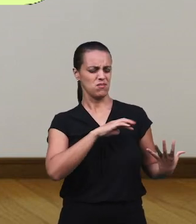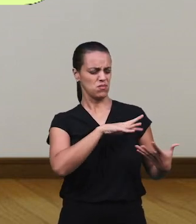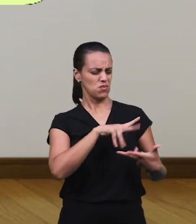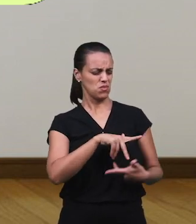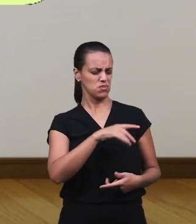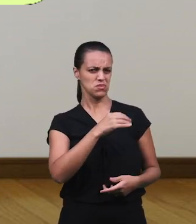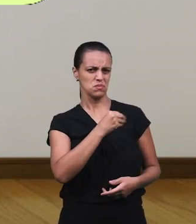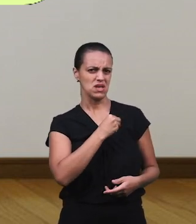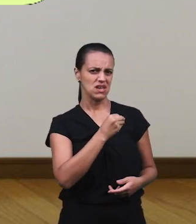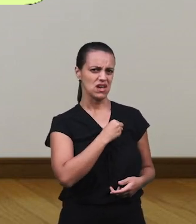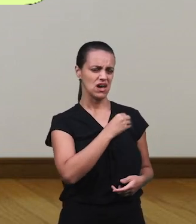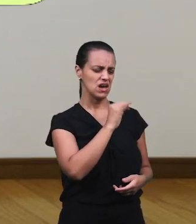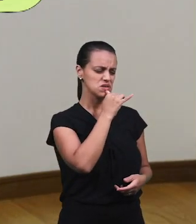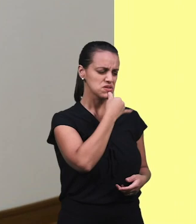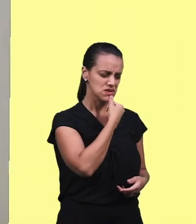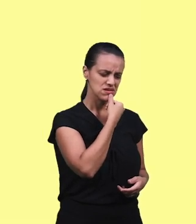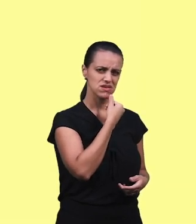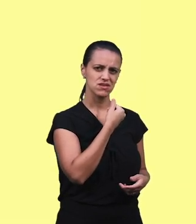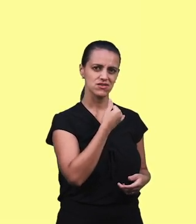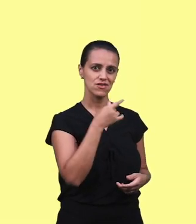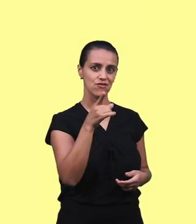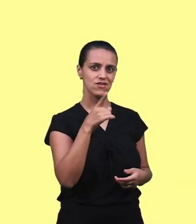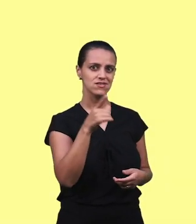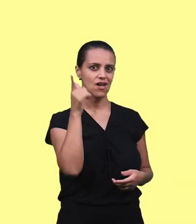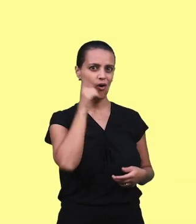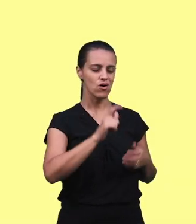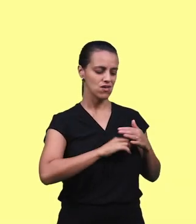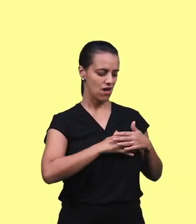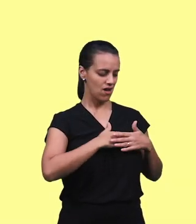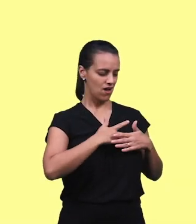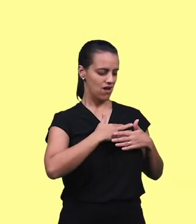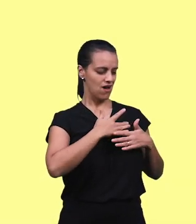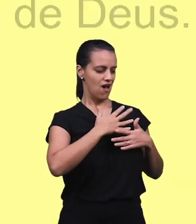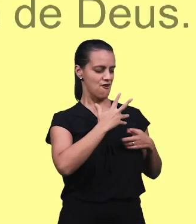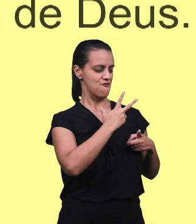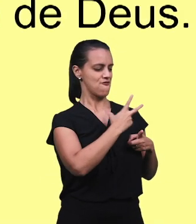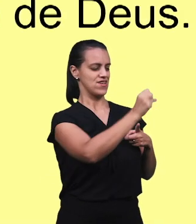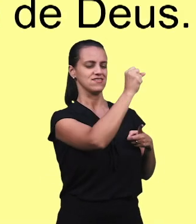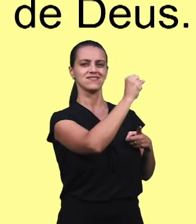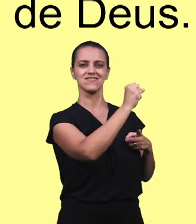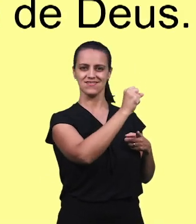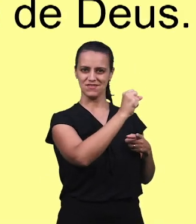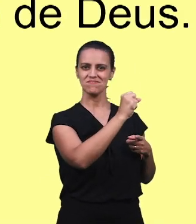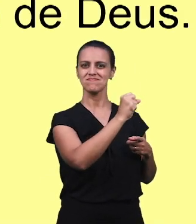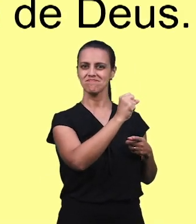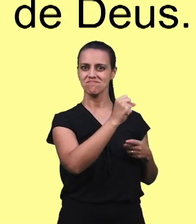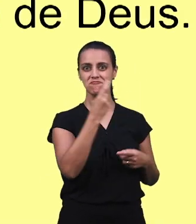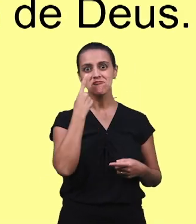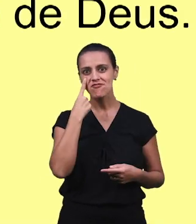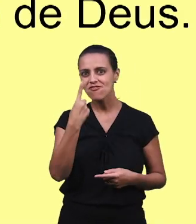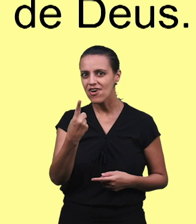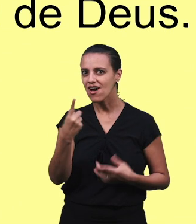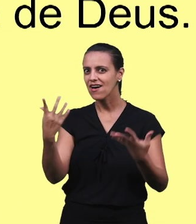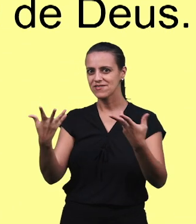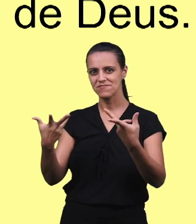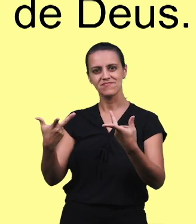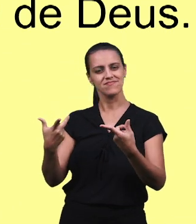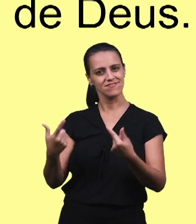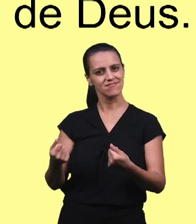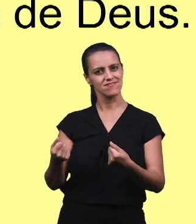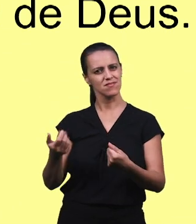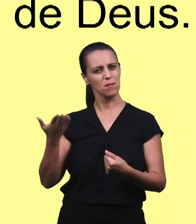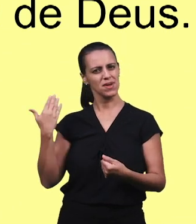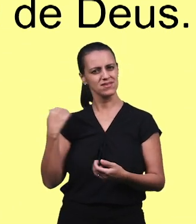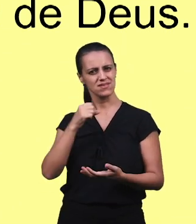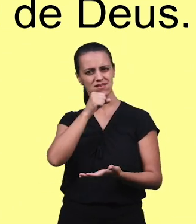de tristesse, avec un cœur rempli du Saint-Esprit? Et voyez quel glorieux, des enfants et adolescents.